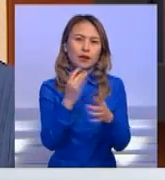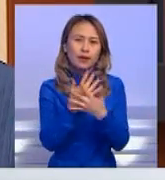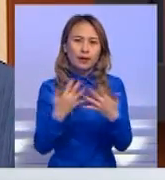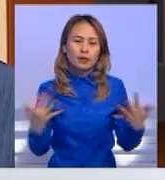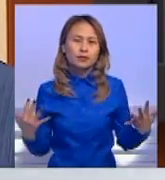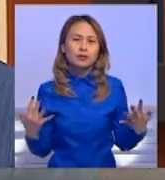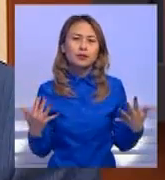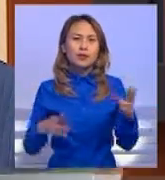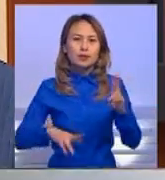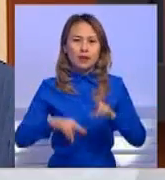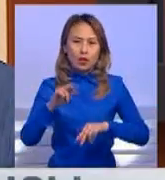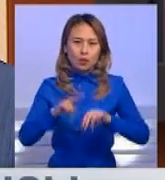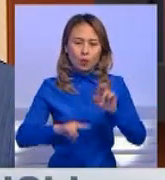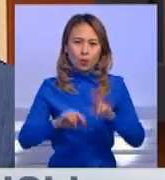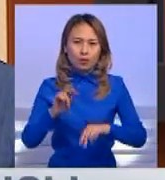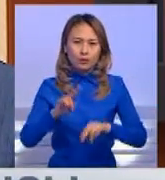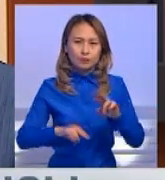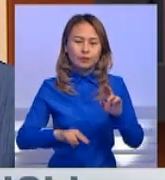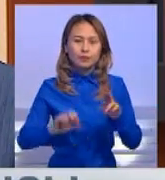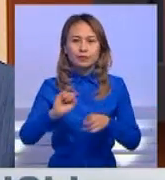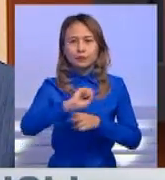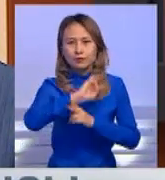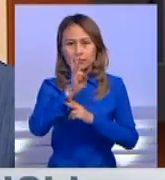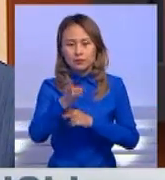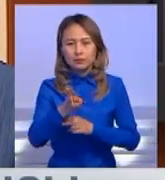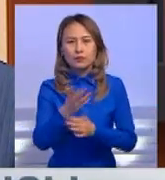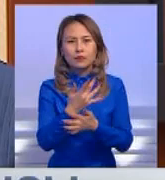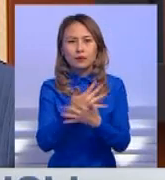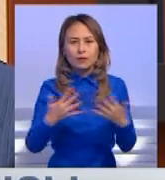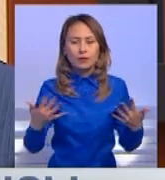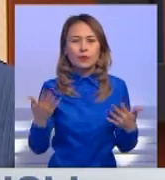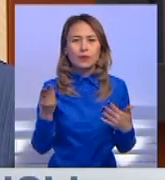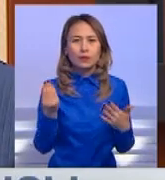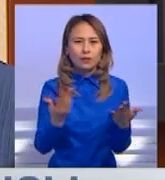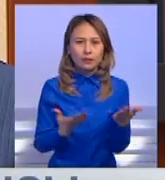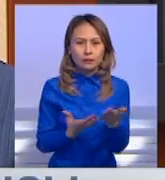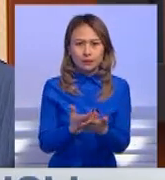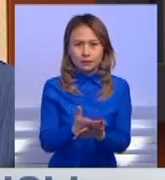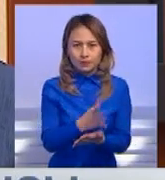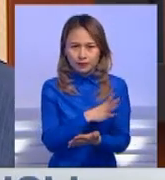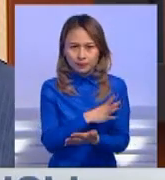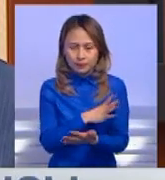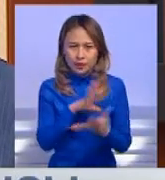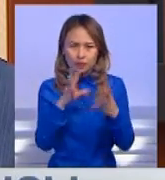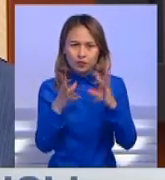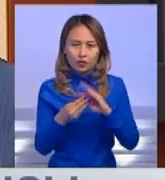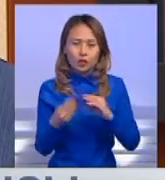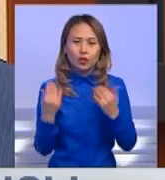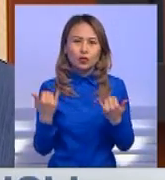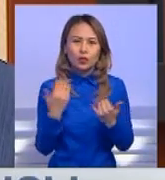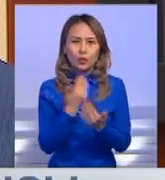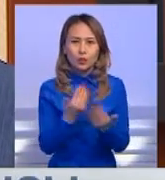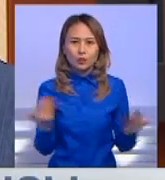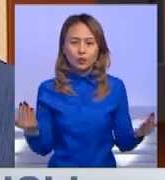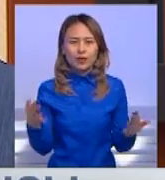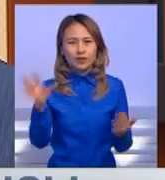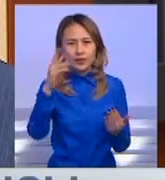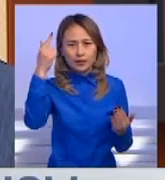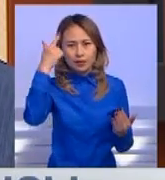көпірлер салуға, қамтамасыз етуге қаржы бөлген болатын. Өздеріңізге